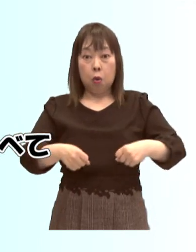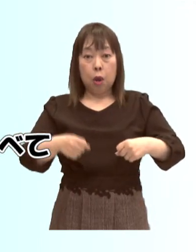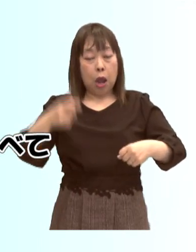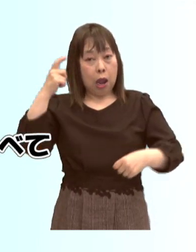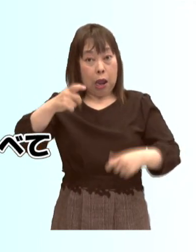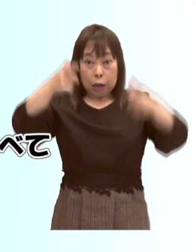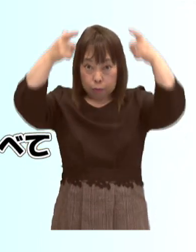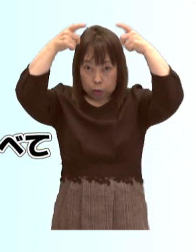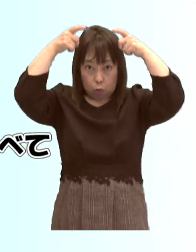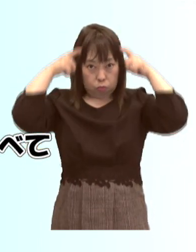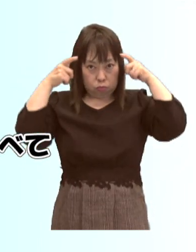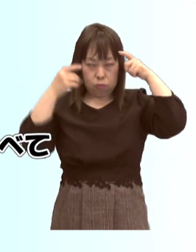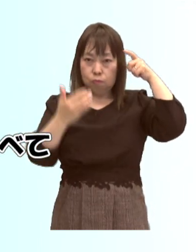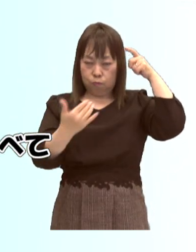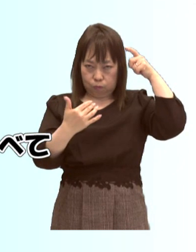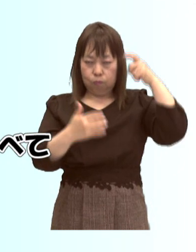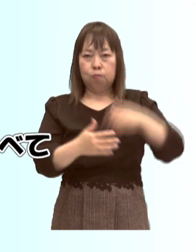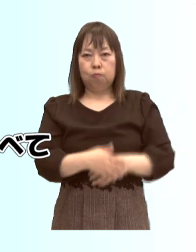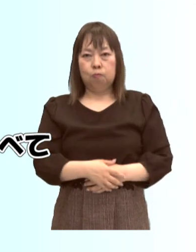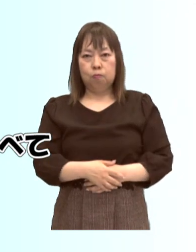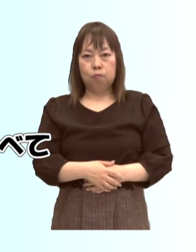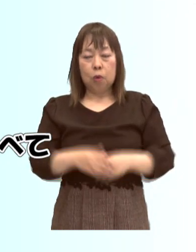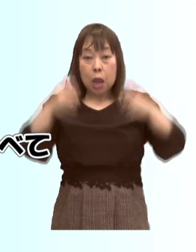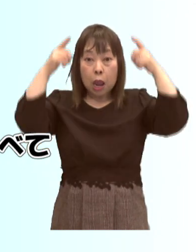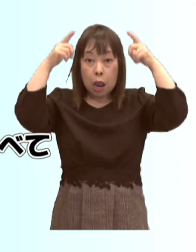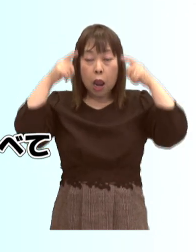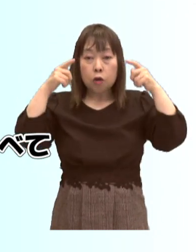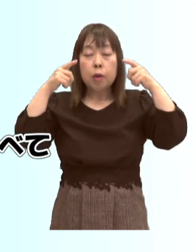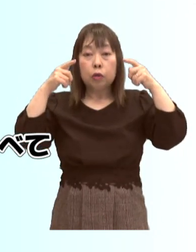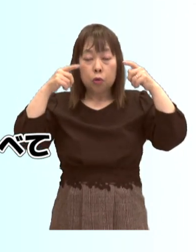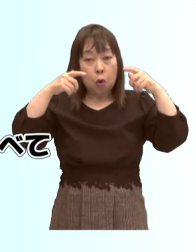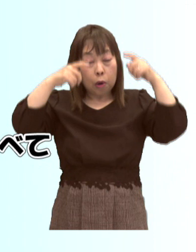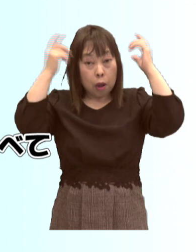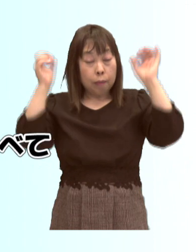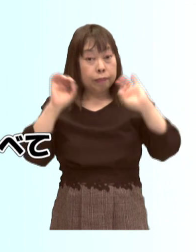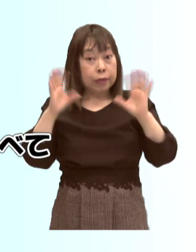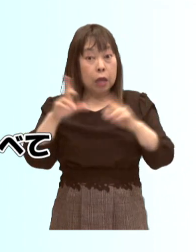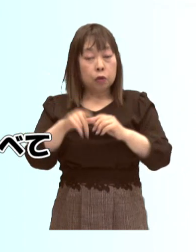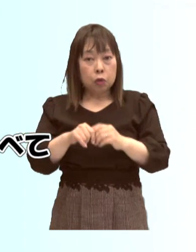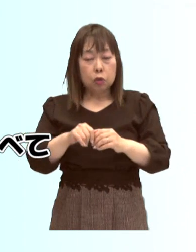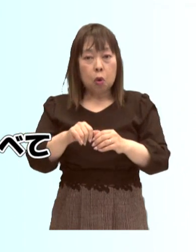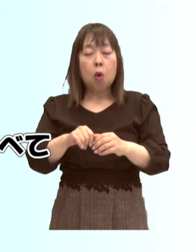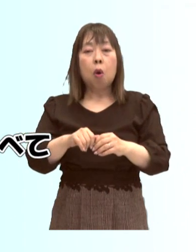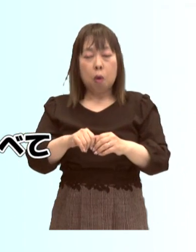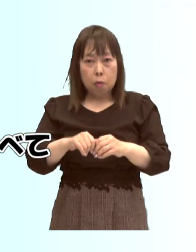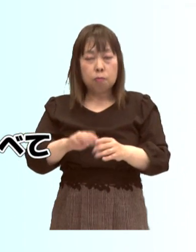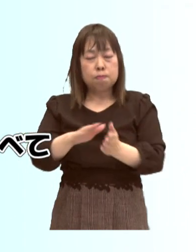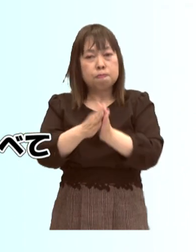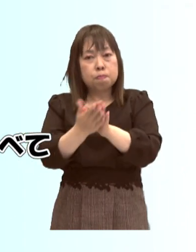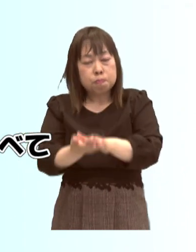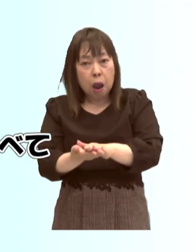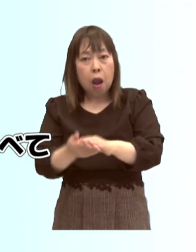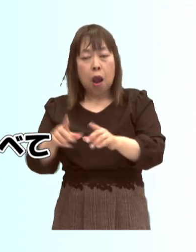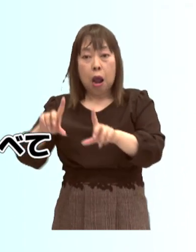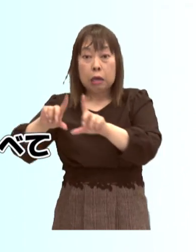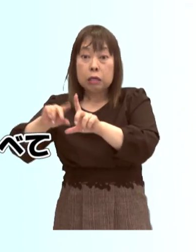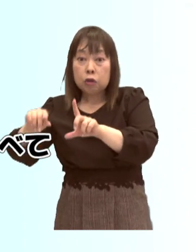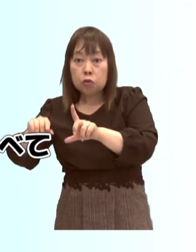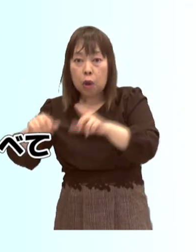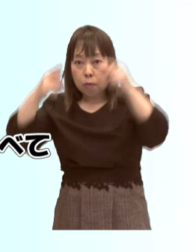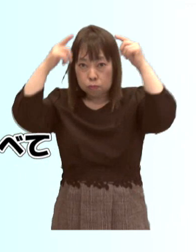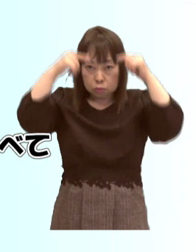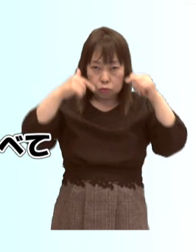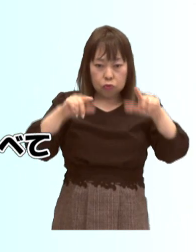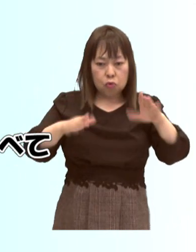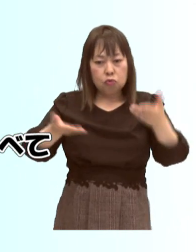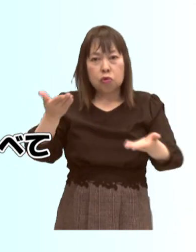用、自転車のヘルメット非着用時の致死率は着用時と比べて高くなります。自転